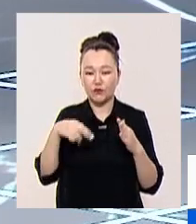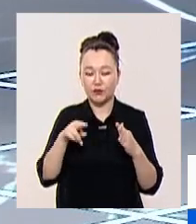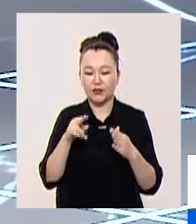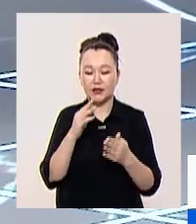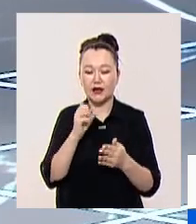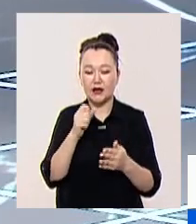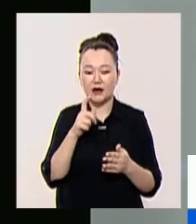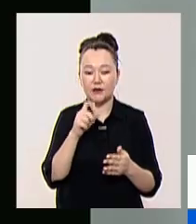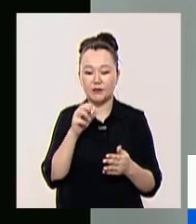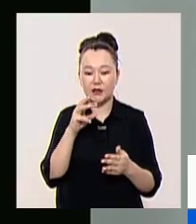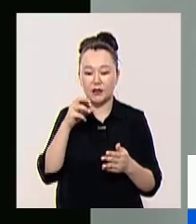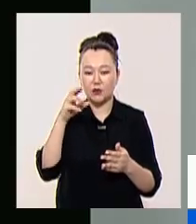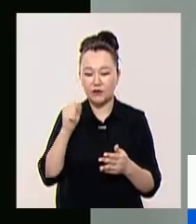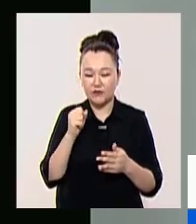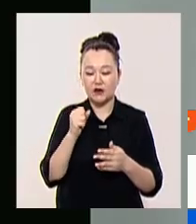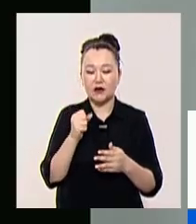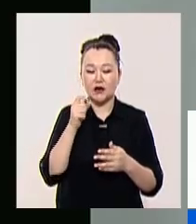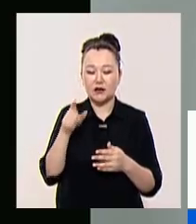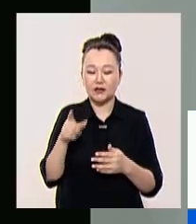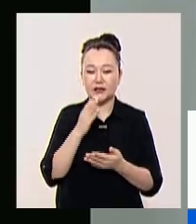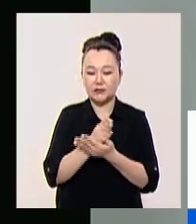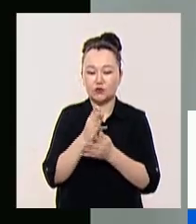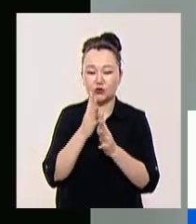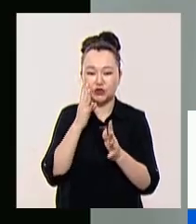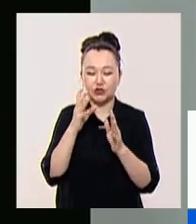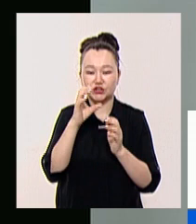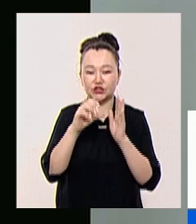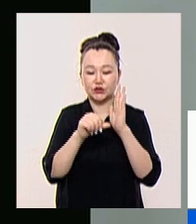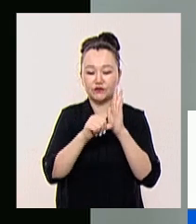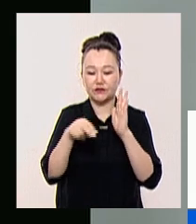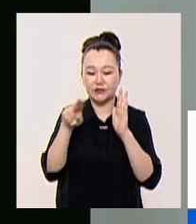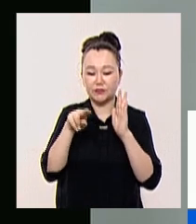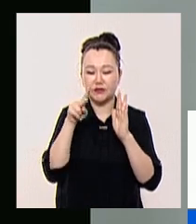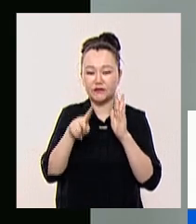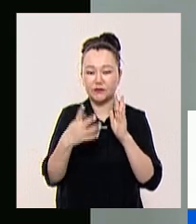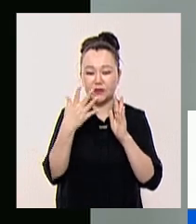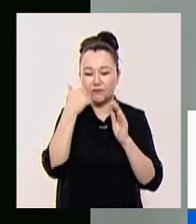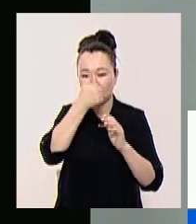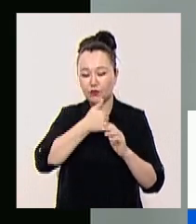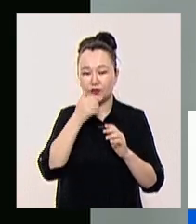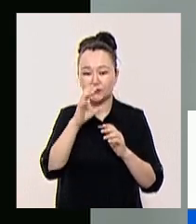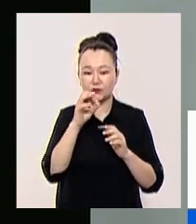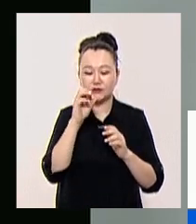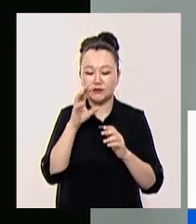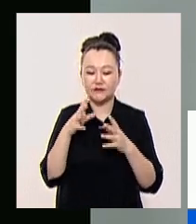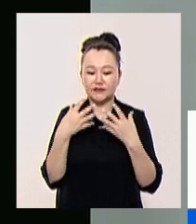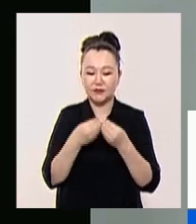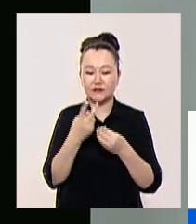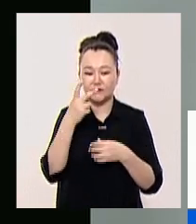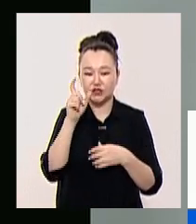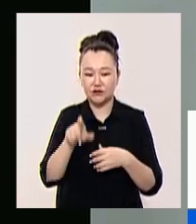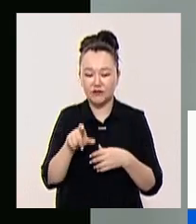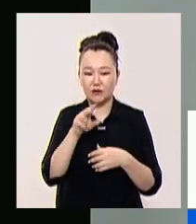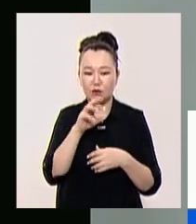состоит Ахмедова Эльвира Рамазановна. Она состоит на очереди 6 декабря 2005 года составом семьи 2 человека